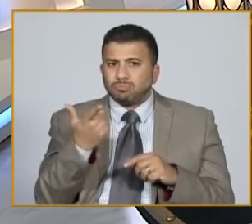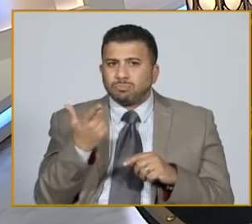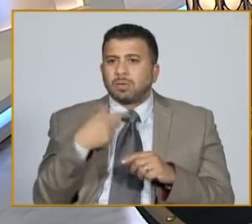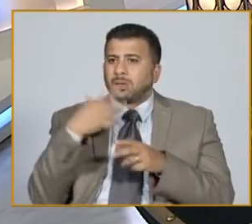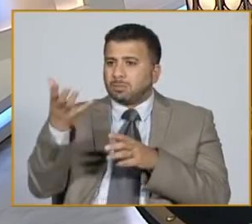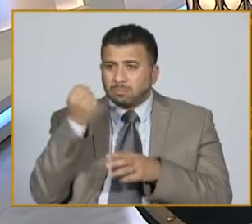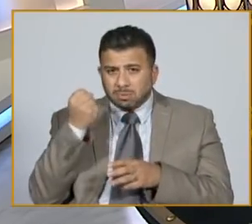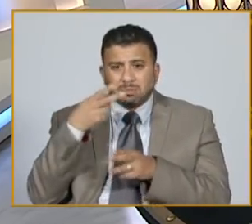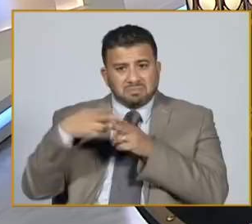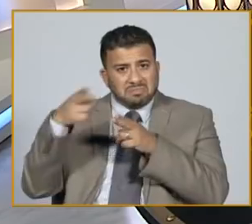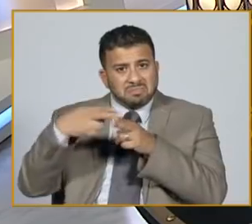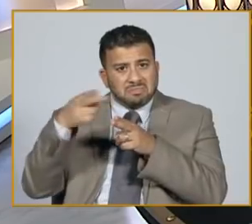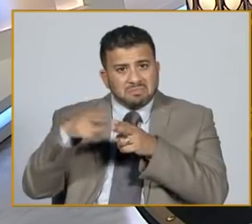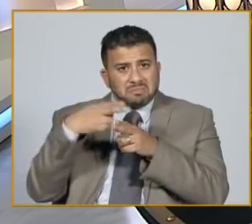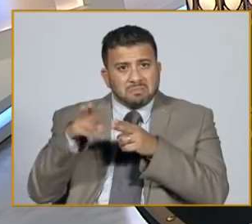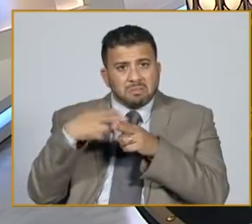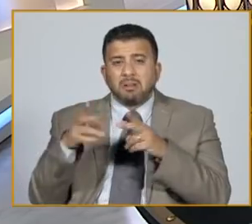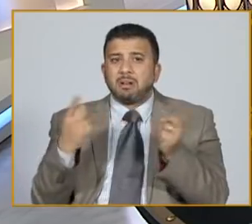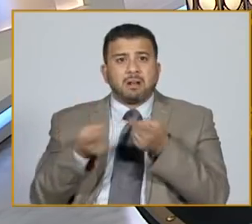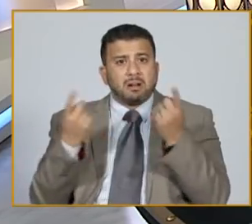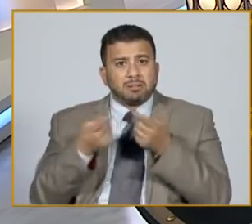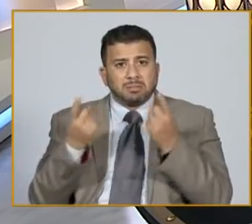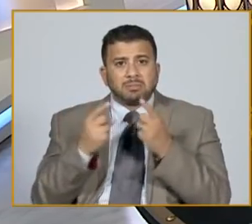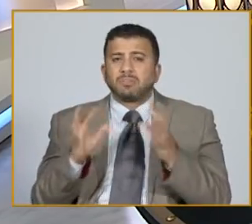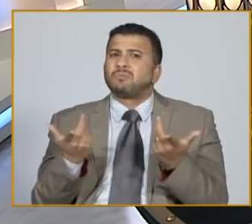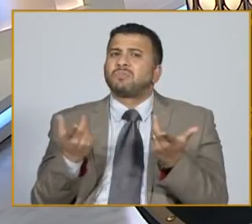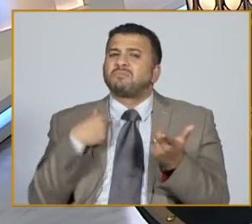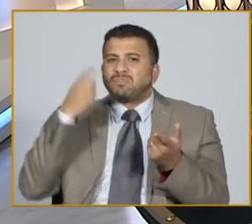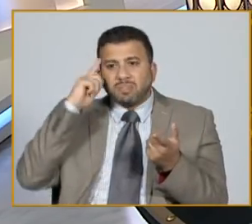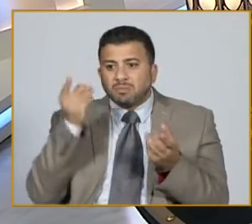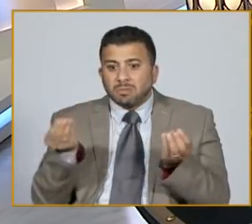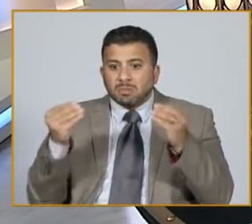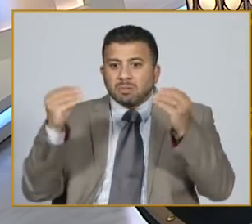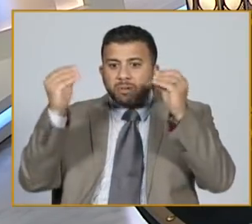وأخذ يعني أو في هنا يعني تعطينا شيء يعني هل مثلا